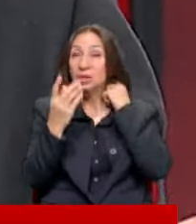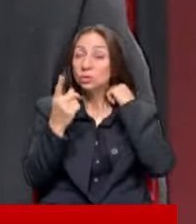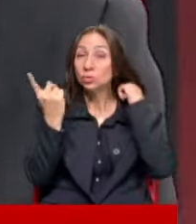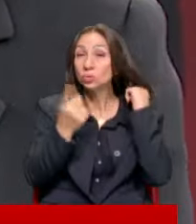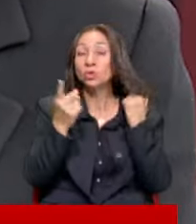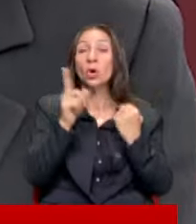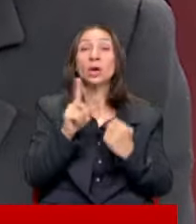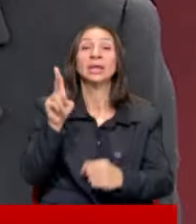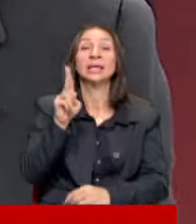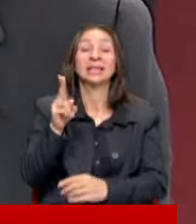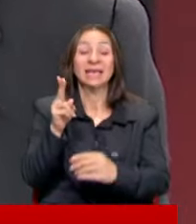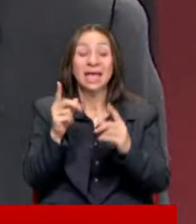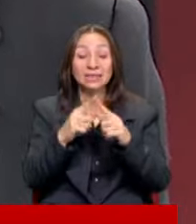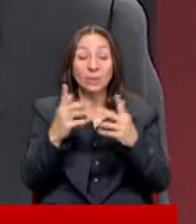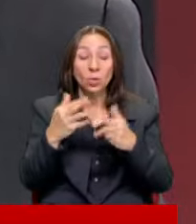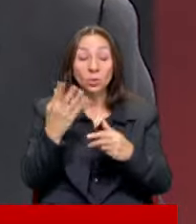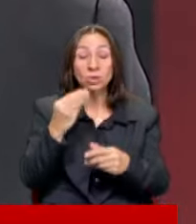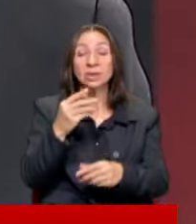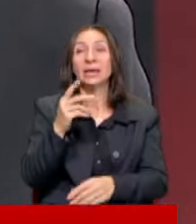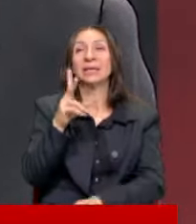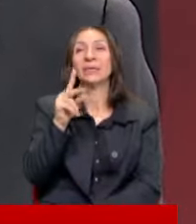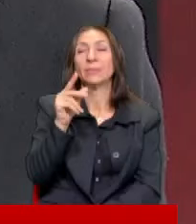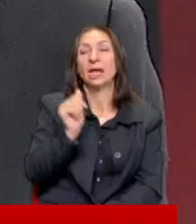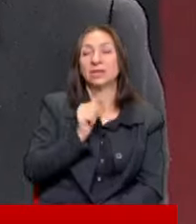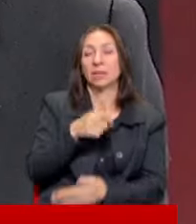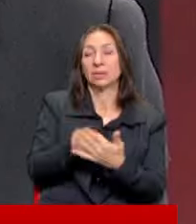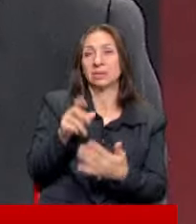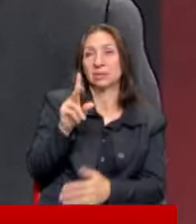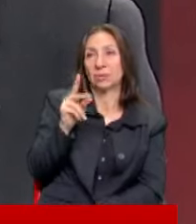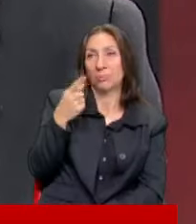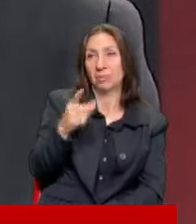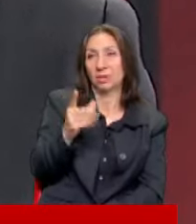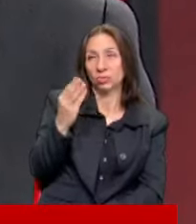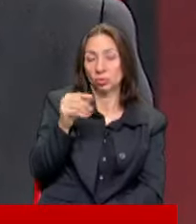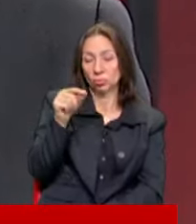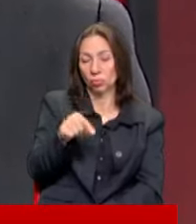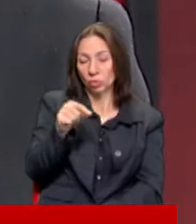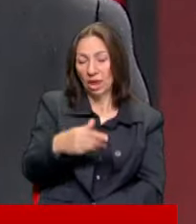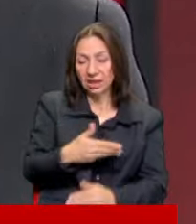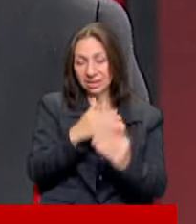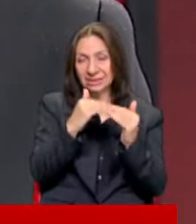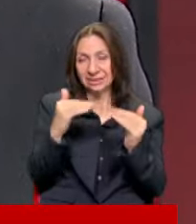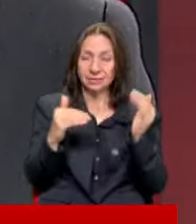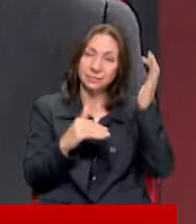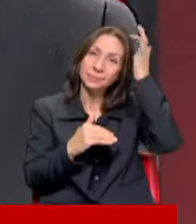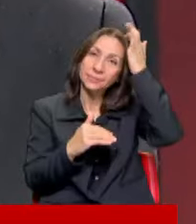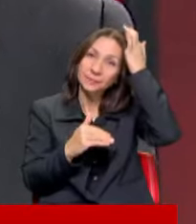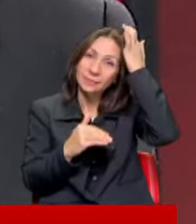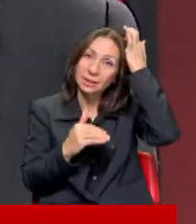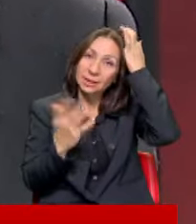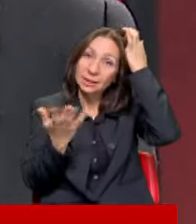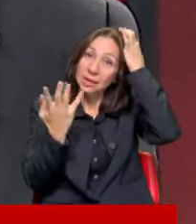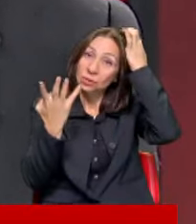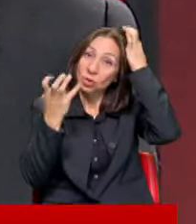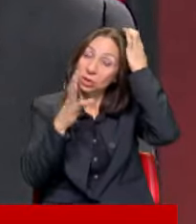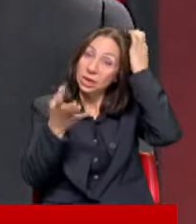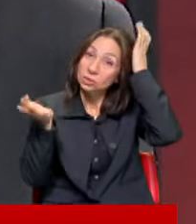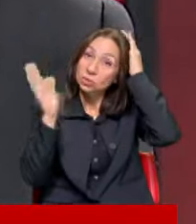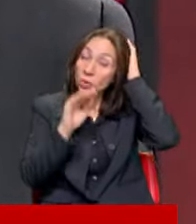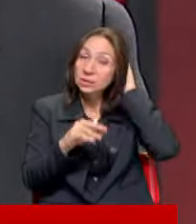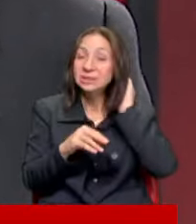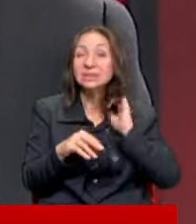% olarak hesaplandığında asgari ücret ne olacak bir olacak 21.000 evet ş bugünün açlık sınırı Yani daha 4 ay